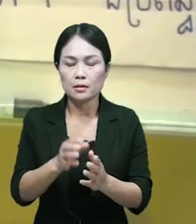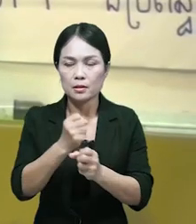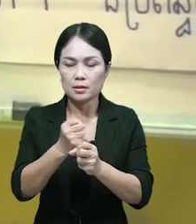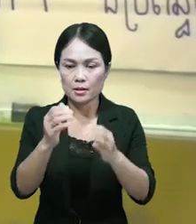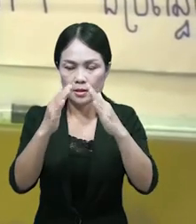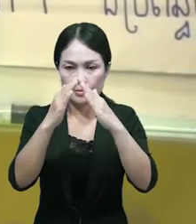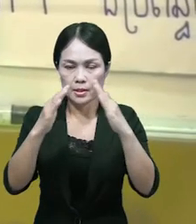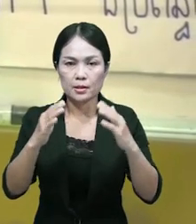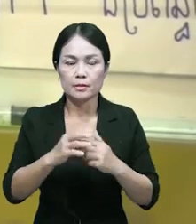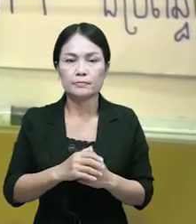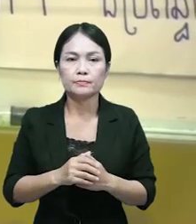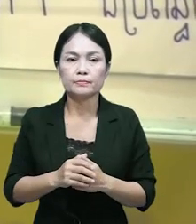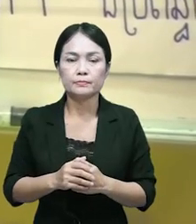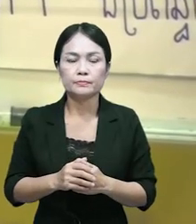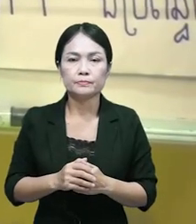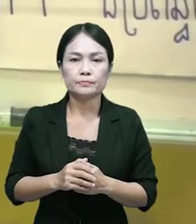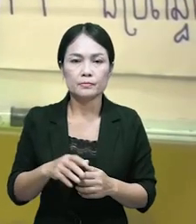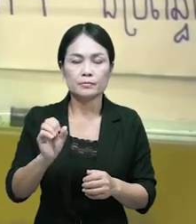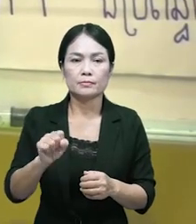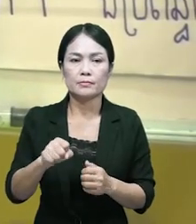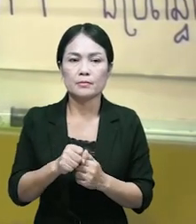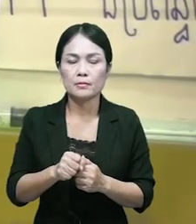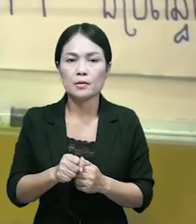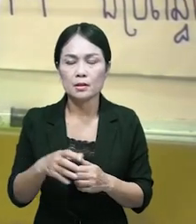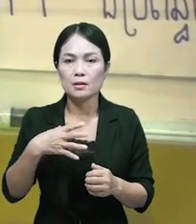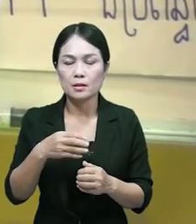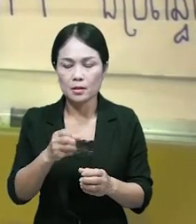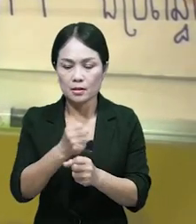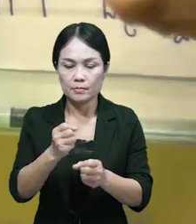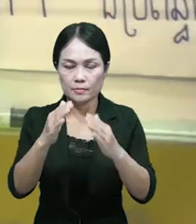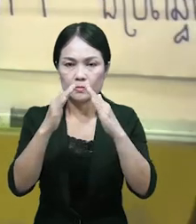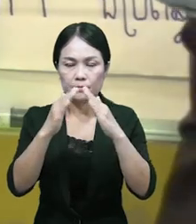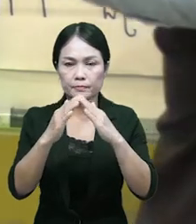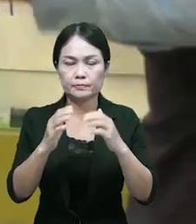ណាកូនណាចាហើយចង់និយាយថាកិច្ចការផ្ទះ